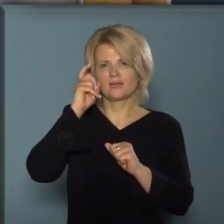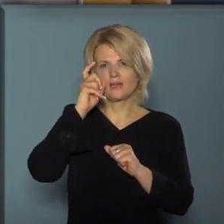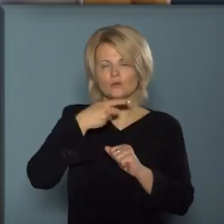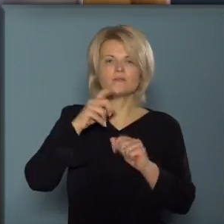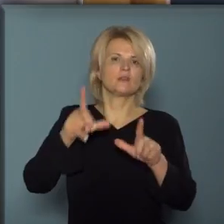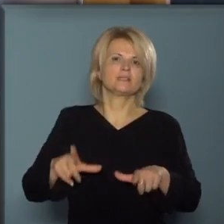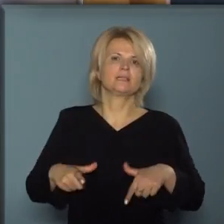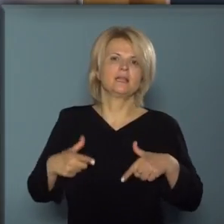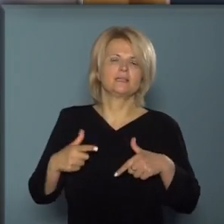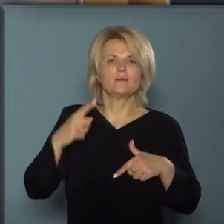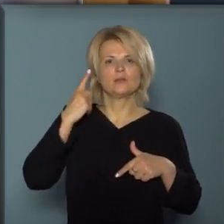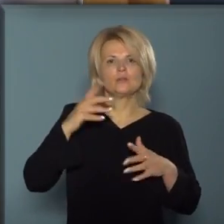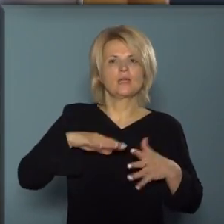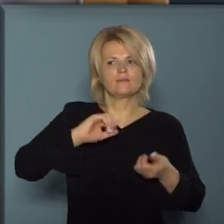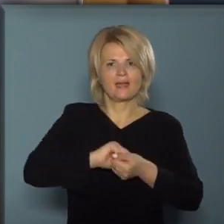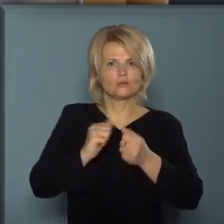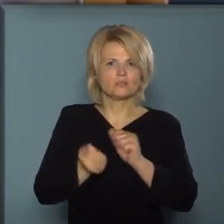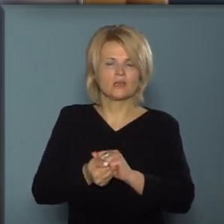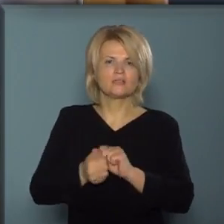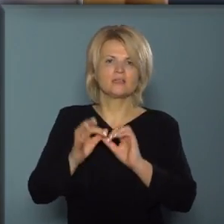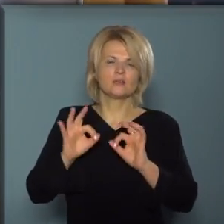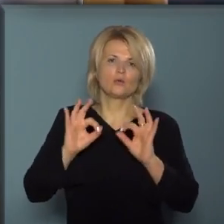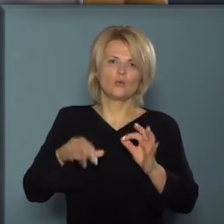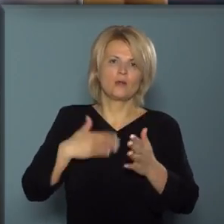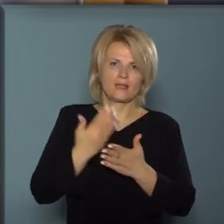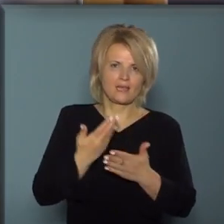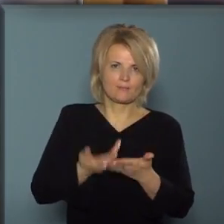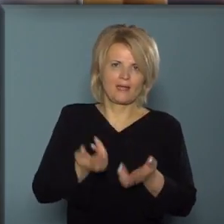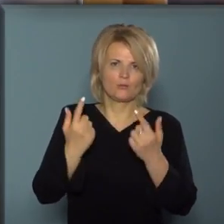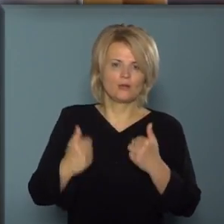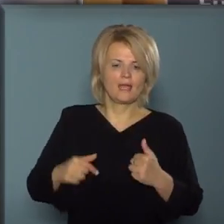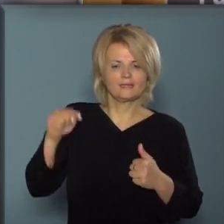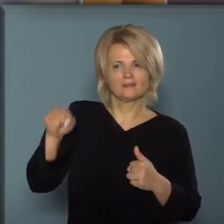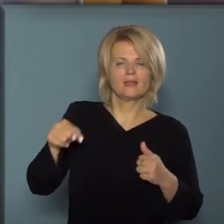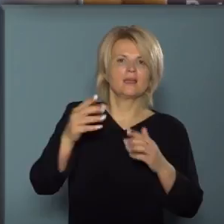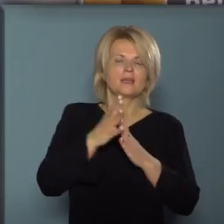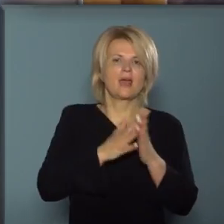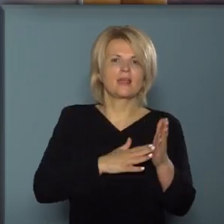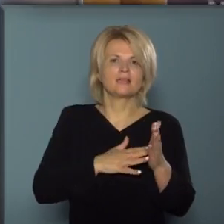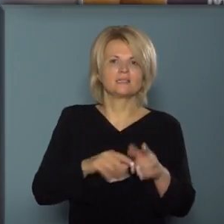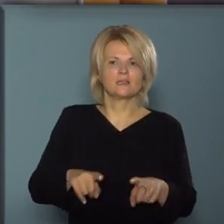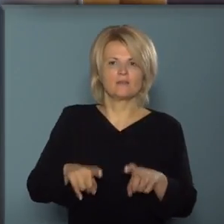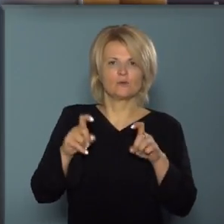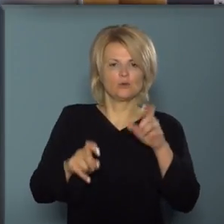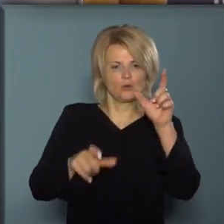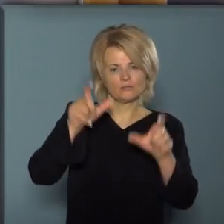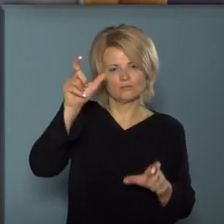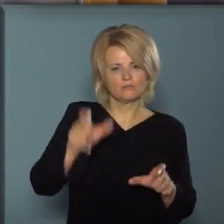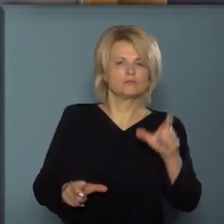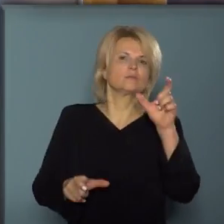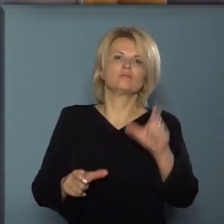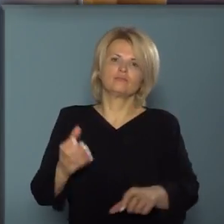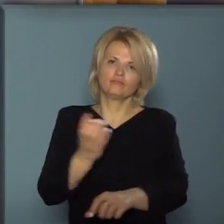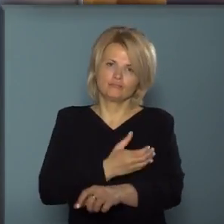van az életében, hogy azt át tudja fordítani, és valami jót kovácsolni belőle, és az, hogy te elkezdtél függőkkel foglalkozni, hogy